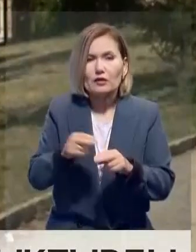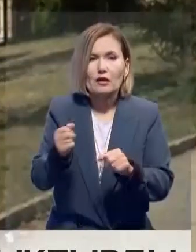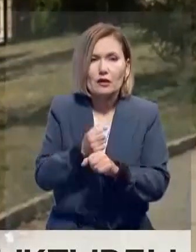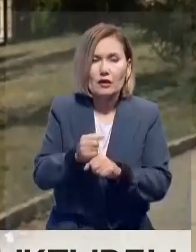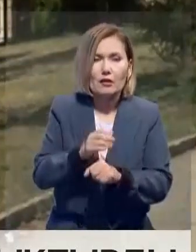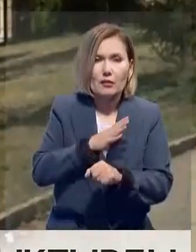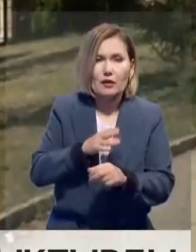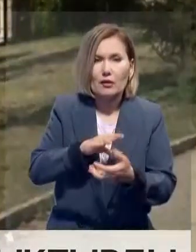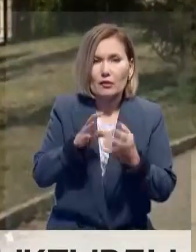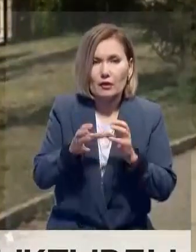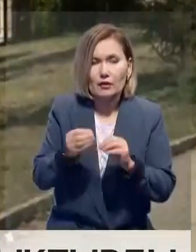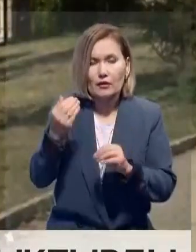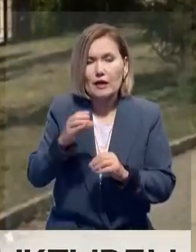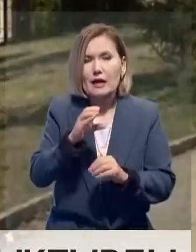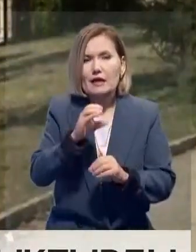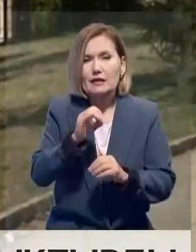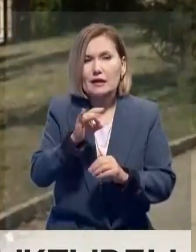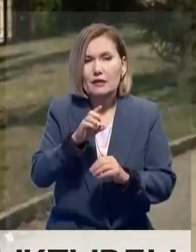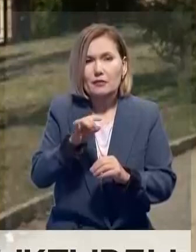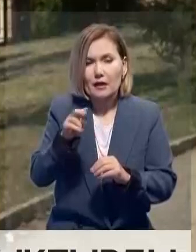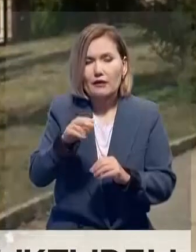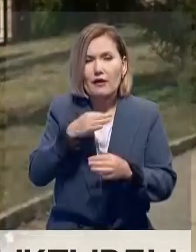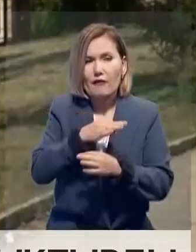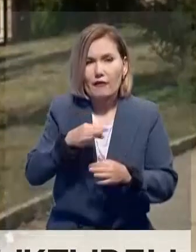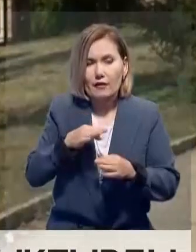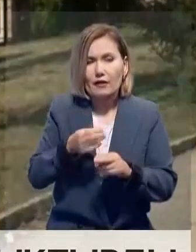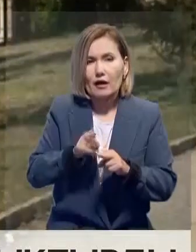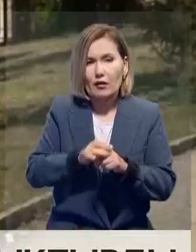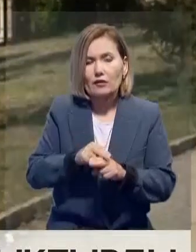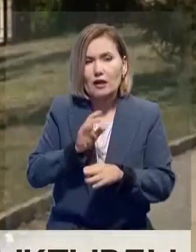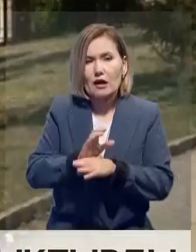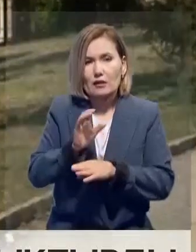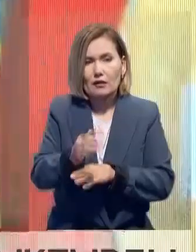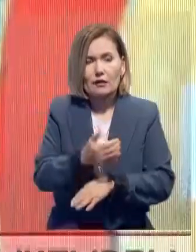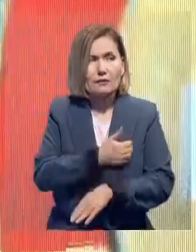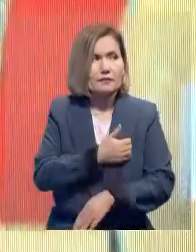ақша үшін мигранттарды Сербияға, Сербиядан қайта шекараға тасиды.